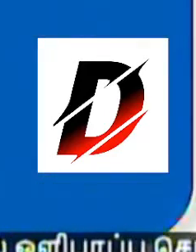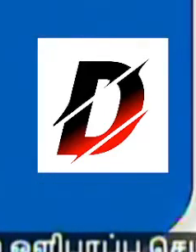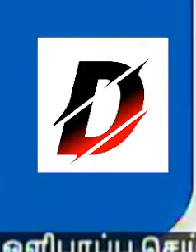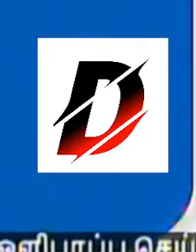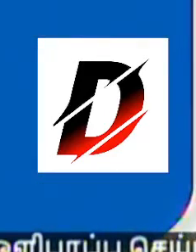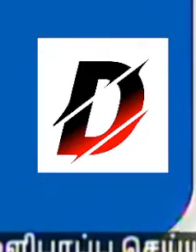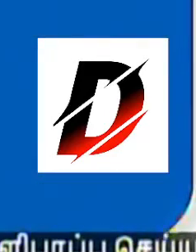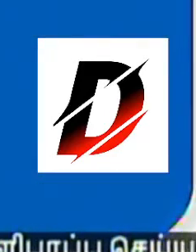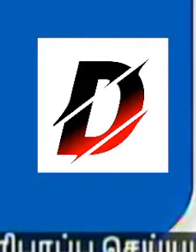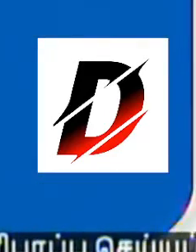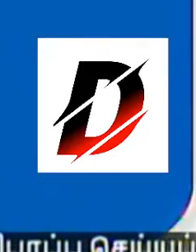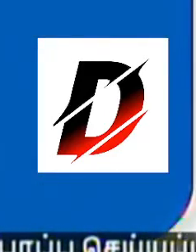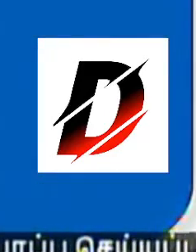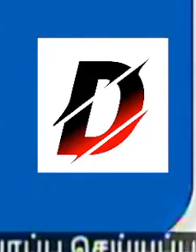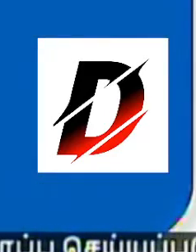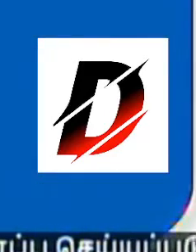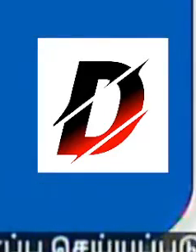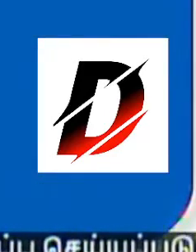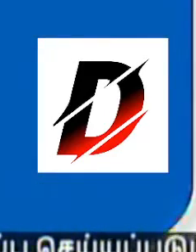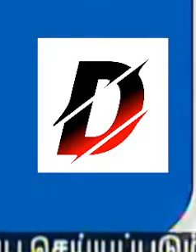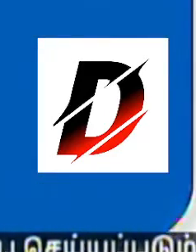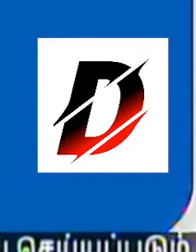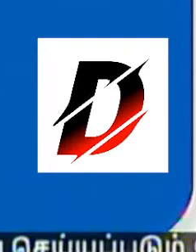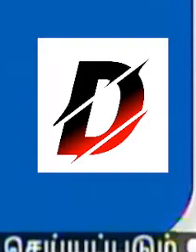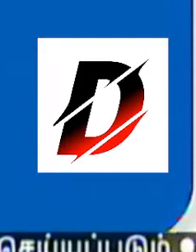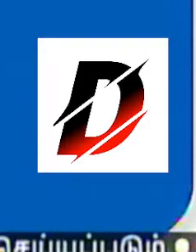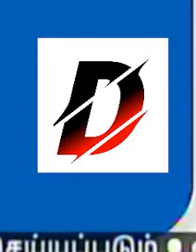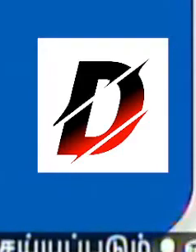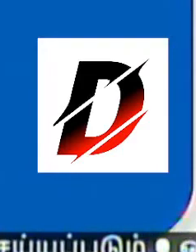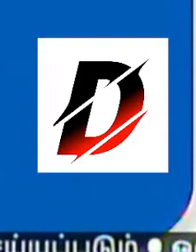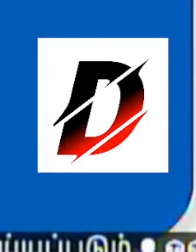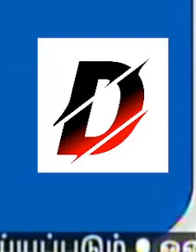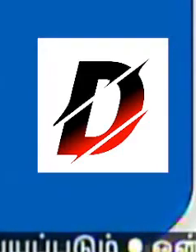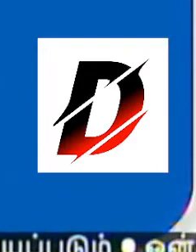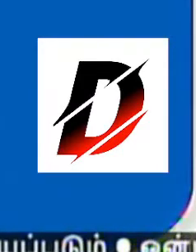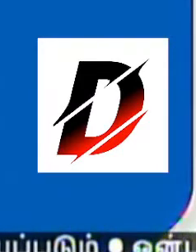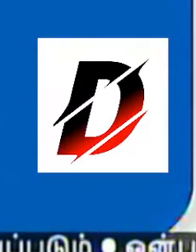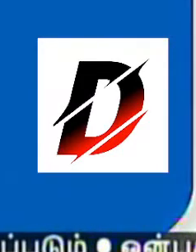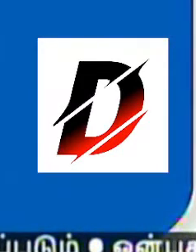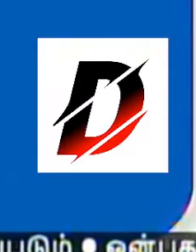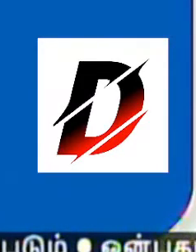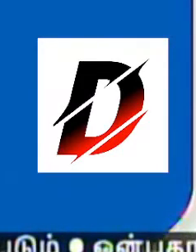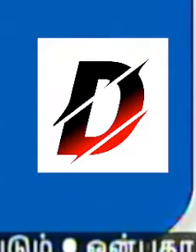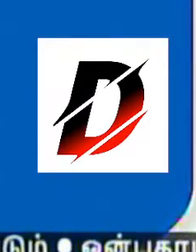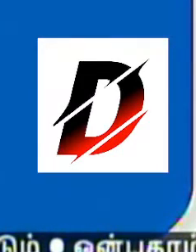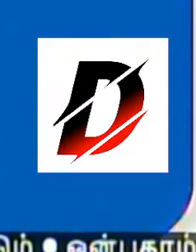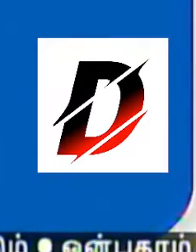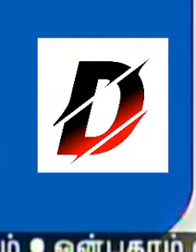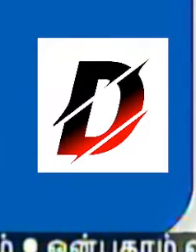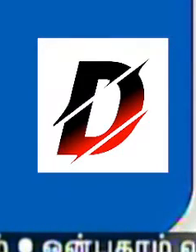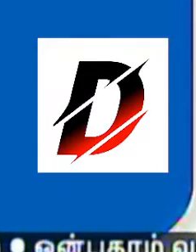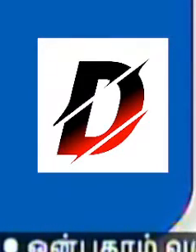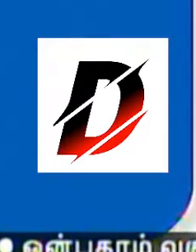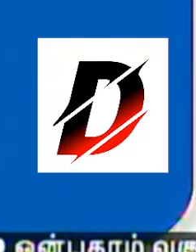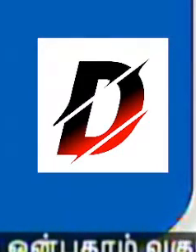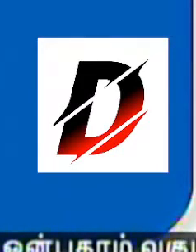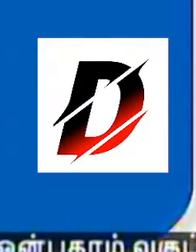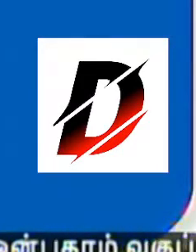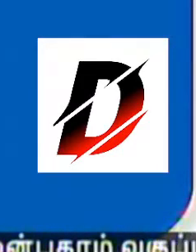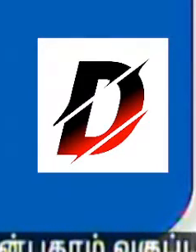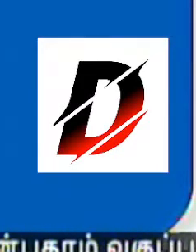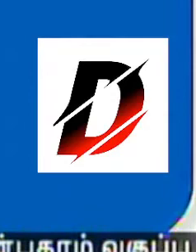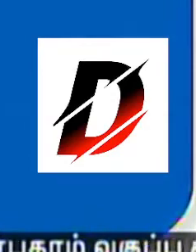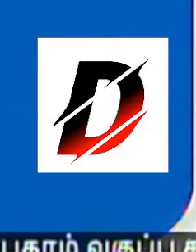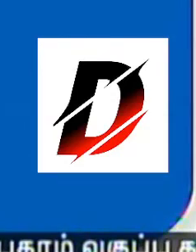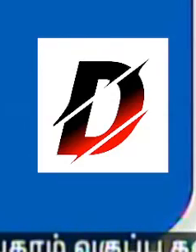இப்பாடத்திற்கான கேள்விகள், y equal to x square minus 9x plus